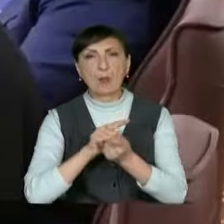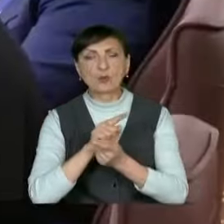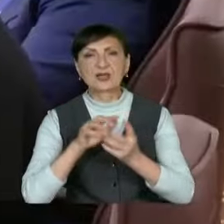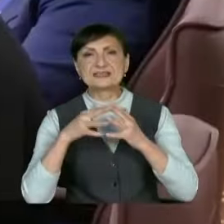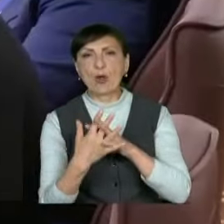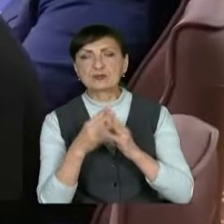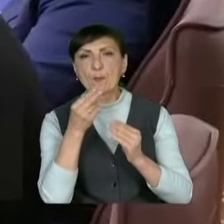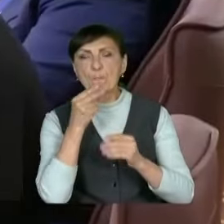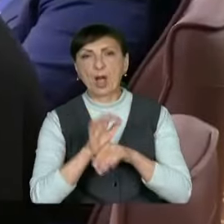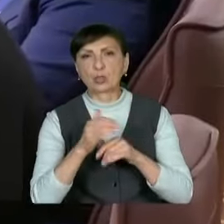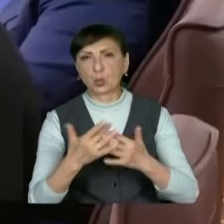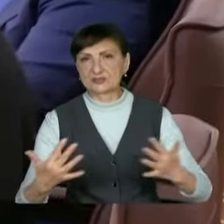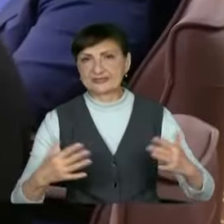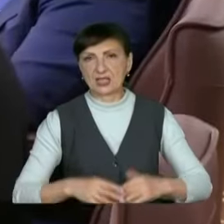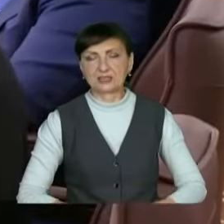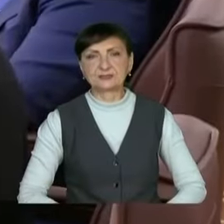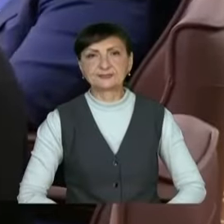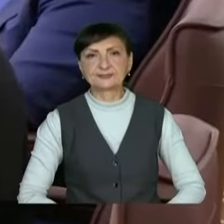сельхозпродукции.